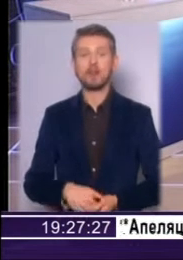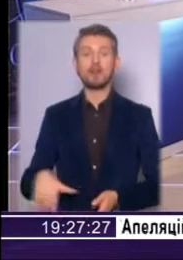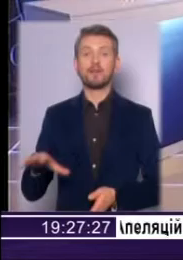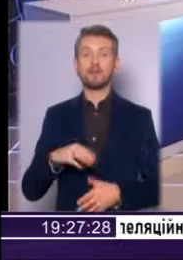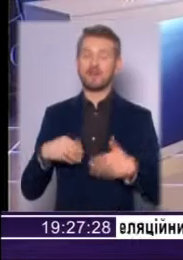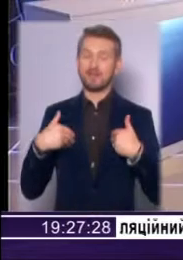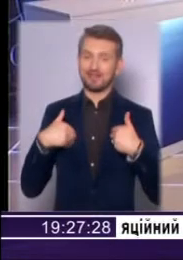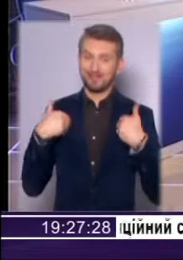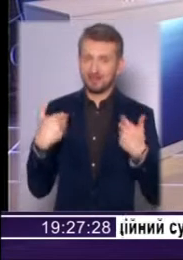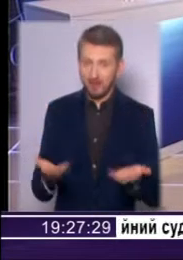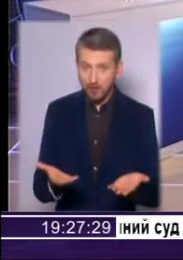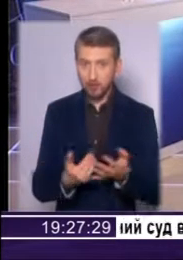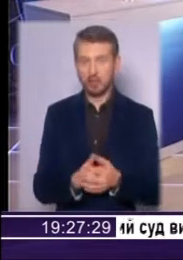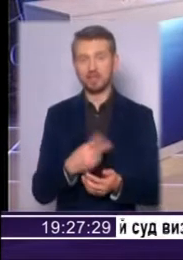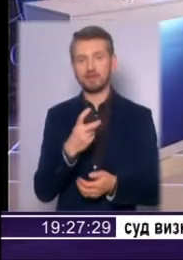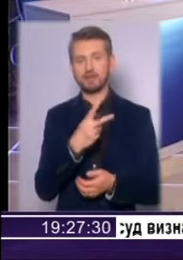на телеканалі «Київ»